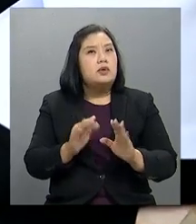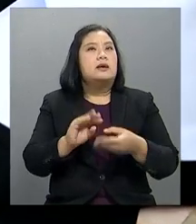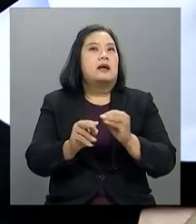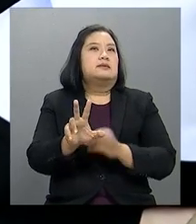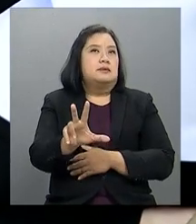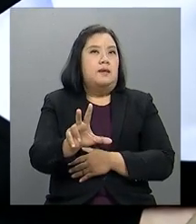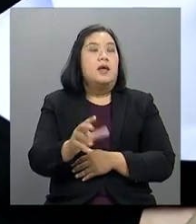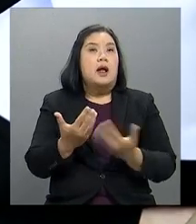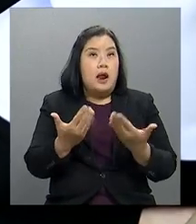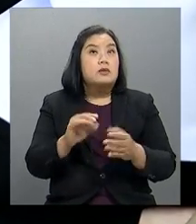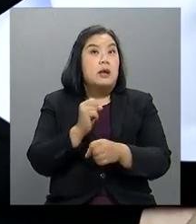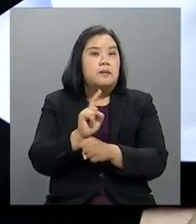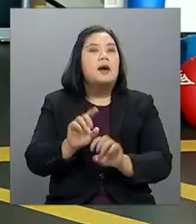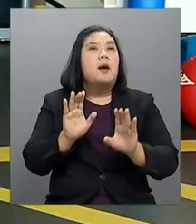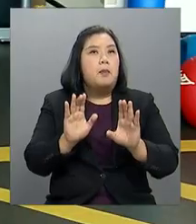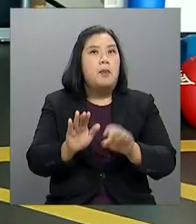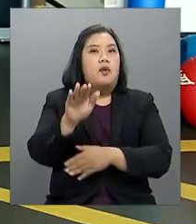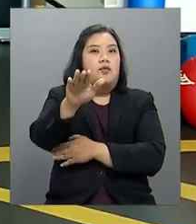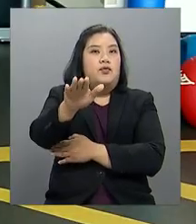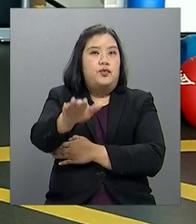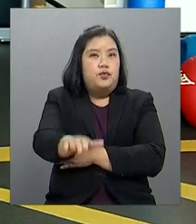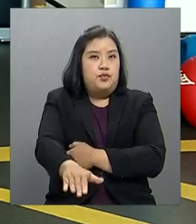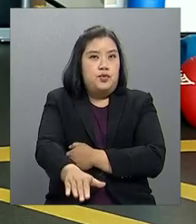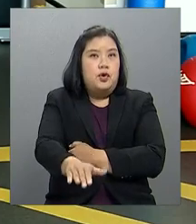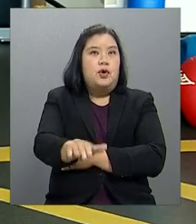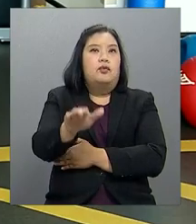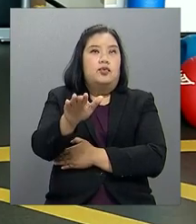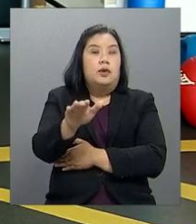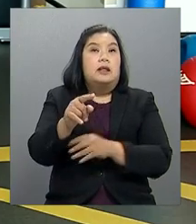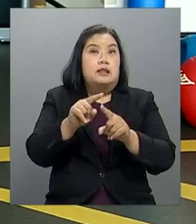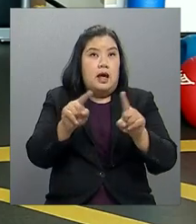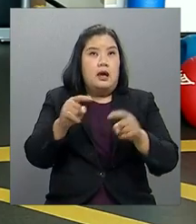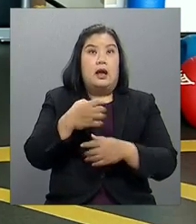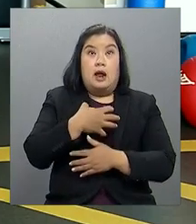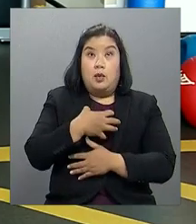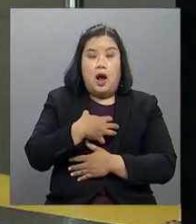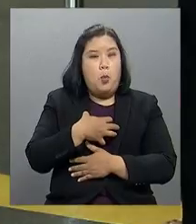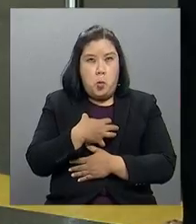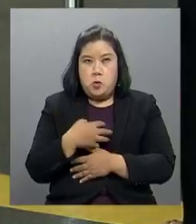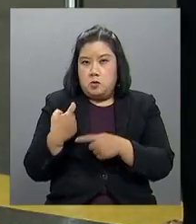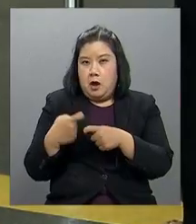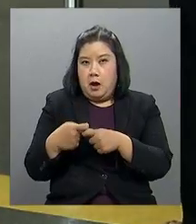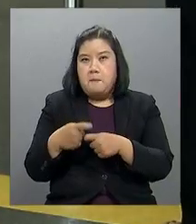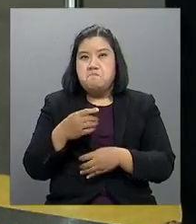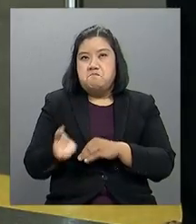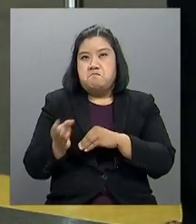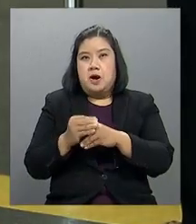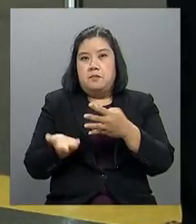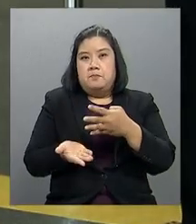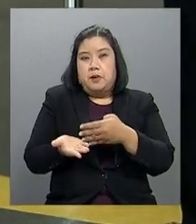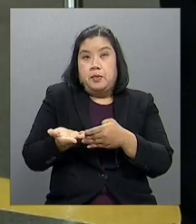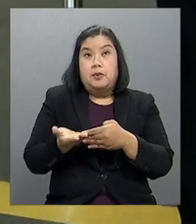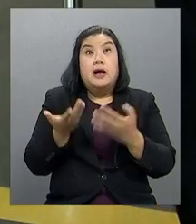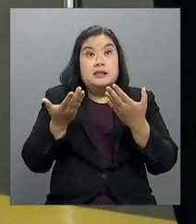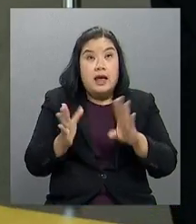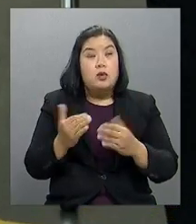ที่ไหวเหมือนกันนะคะแล้วถ้าเราอยากให้ยากขึ้นนะคะคือพอเป็นสัปดาห์ที่